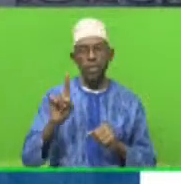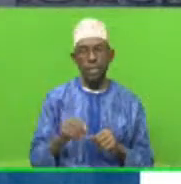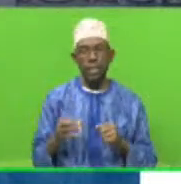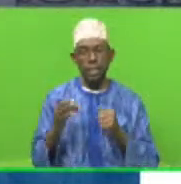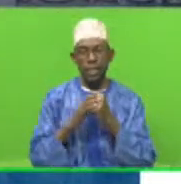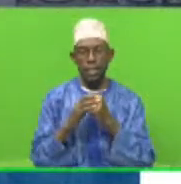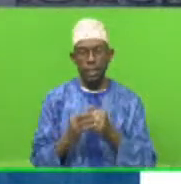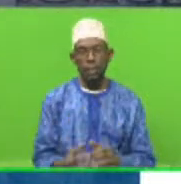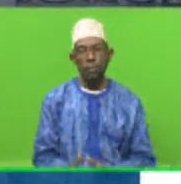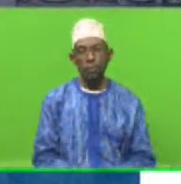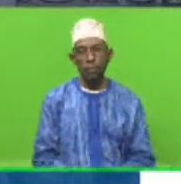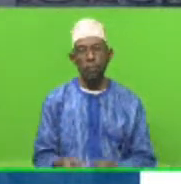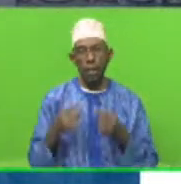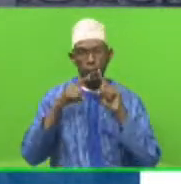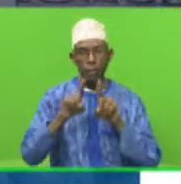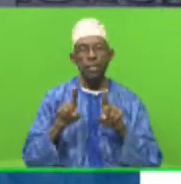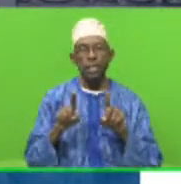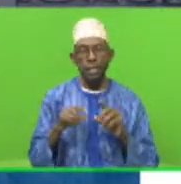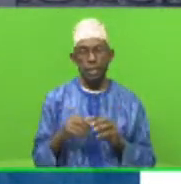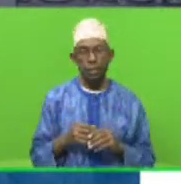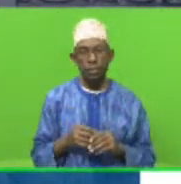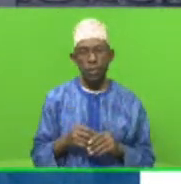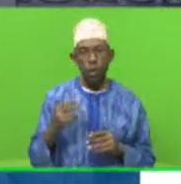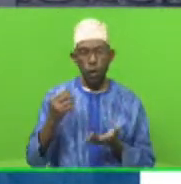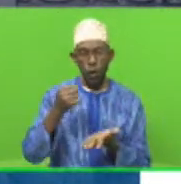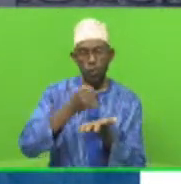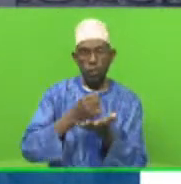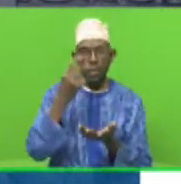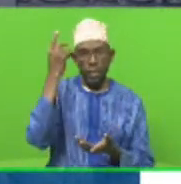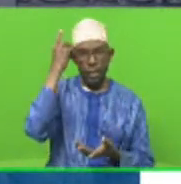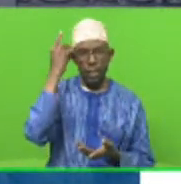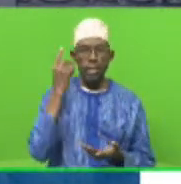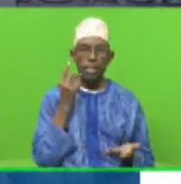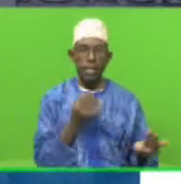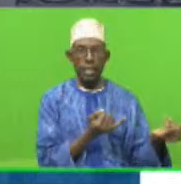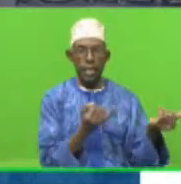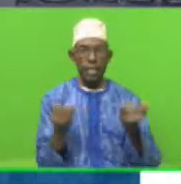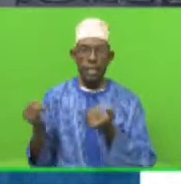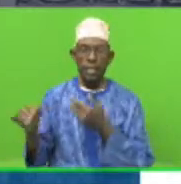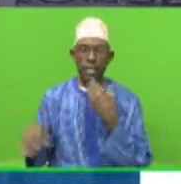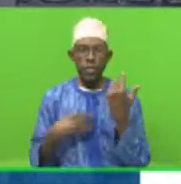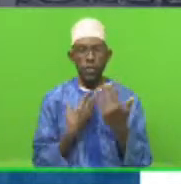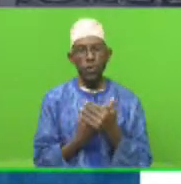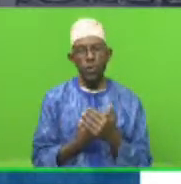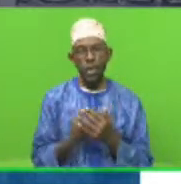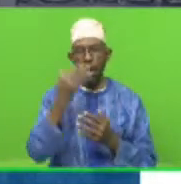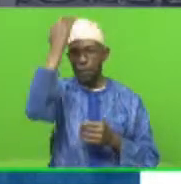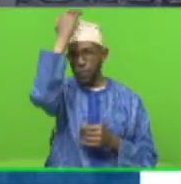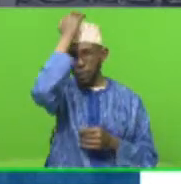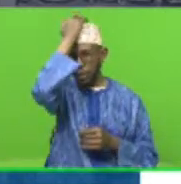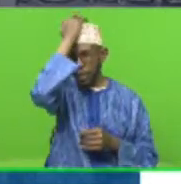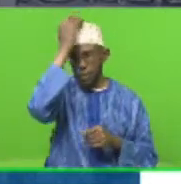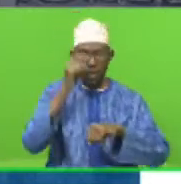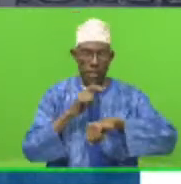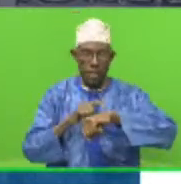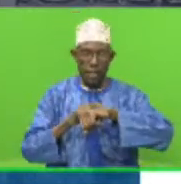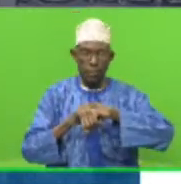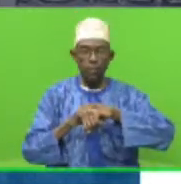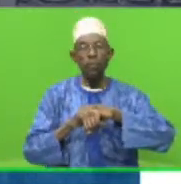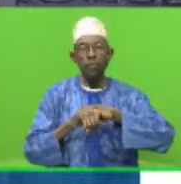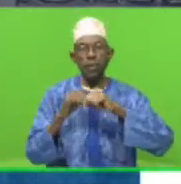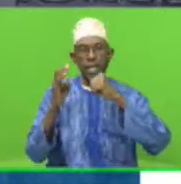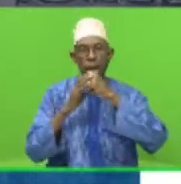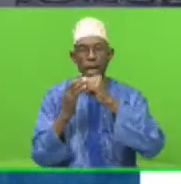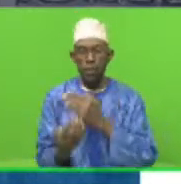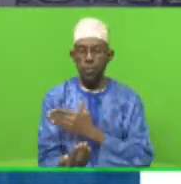11074041 18. Tangazo la pili ni kwamba ofisi ya kadhi inawaalikeni nyote siku ya Jumatatu kuanzia mwendo wa saa